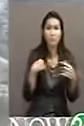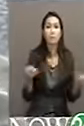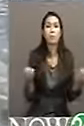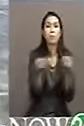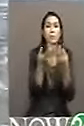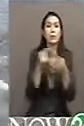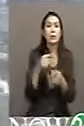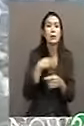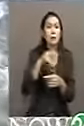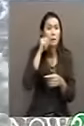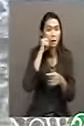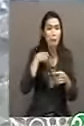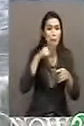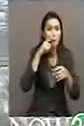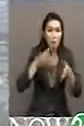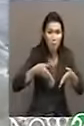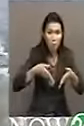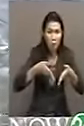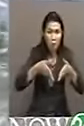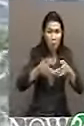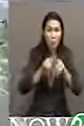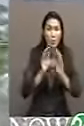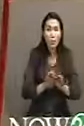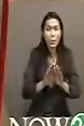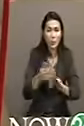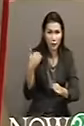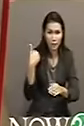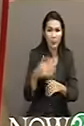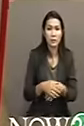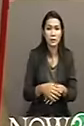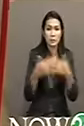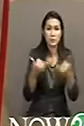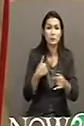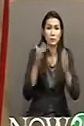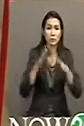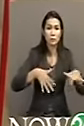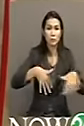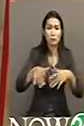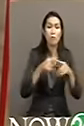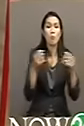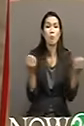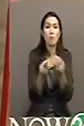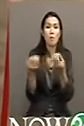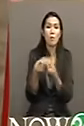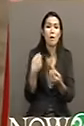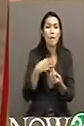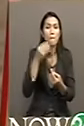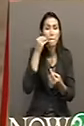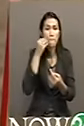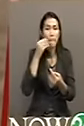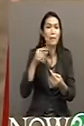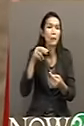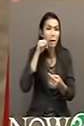บทำให้น้ำไหลมาท่วมขังเป็นระยะสั้นๆได้ครับขณะนี้ก็มีประชาชนได้รับผลกระทบจากน้ำท่วมบ้านเรือน